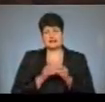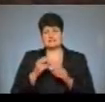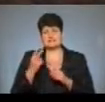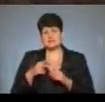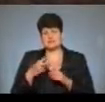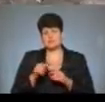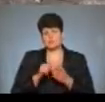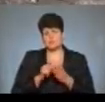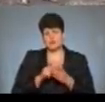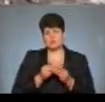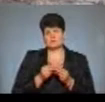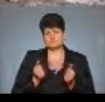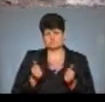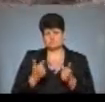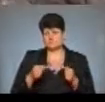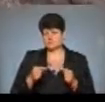25 пішло, то точно.